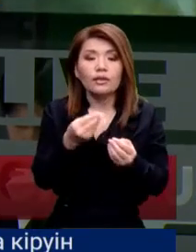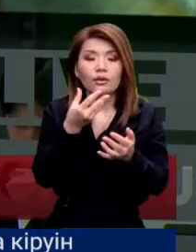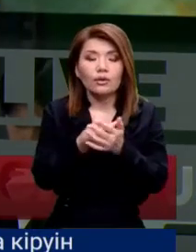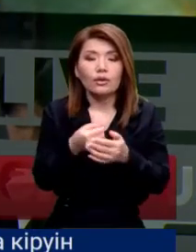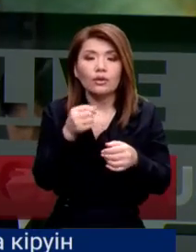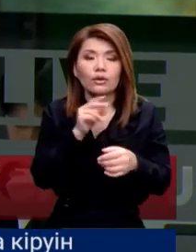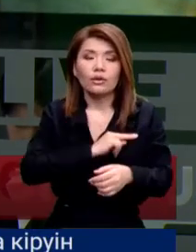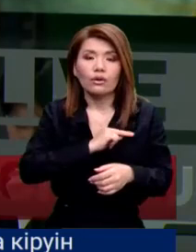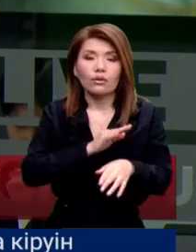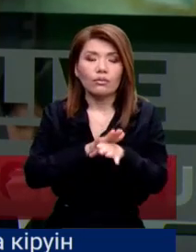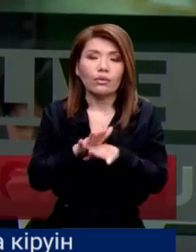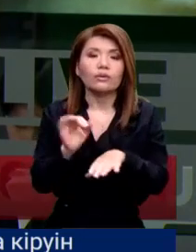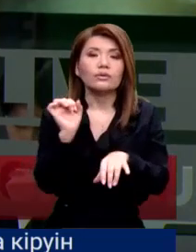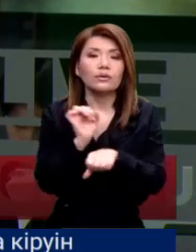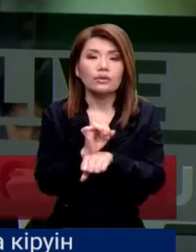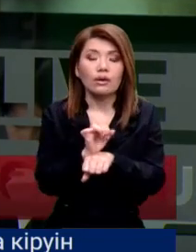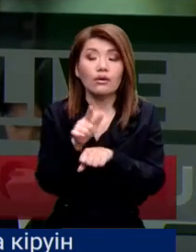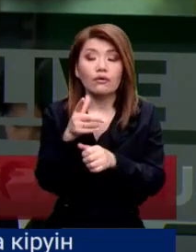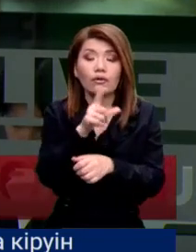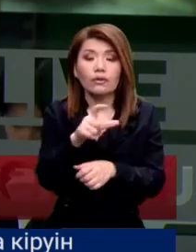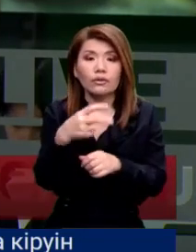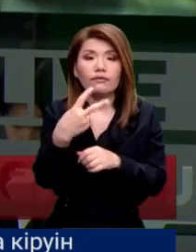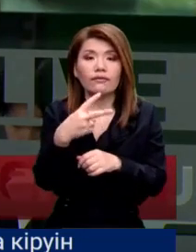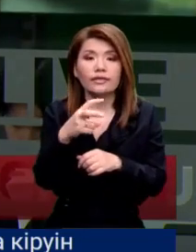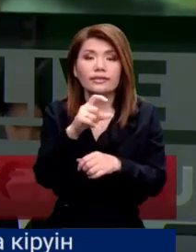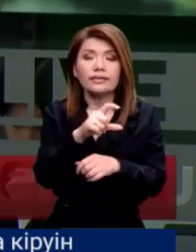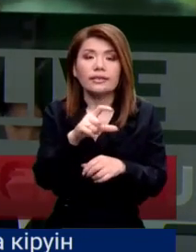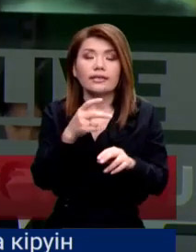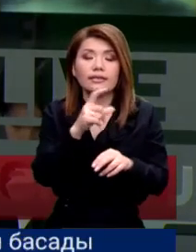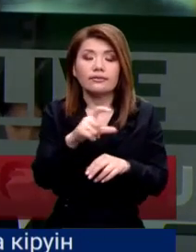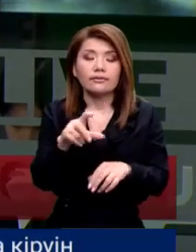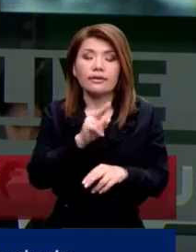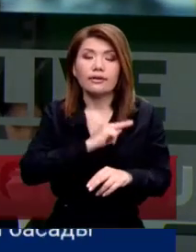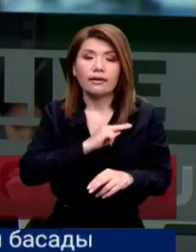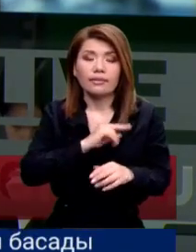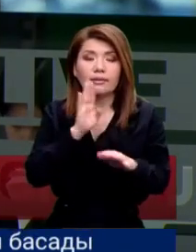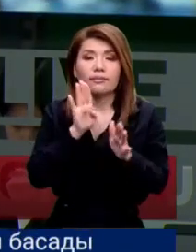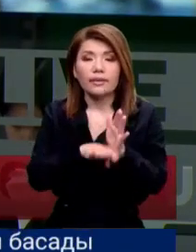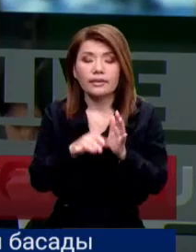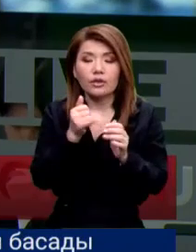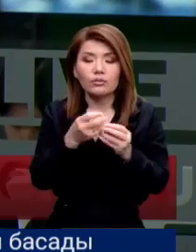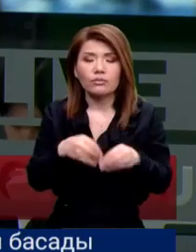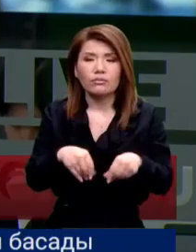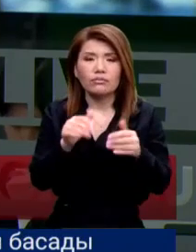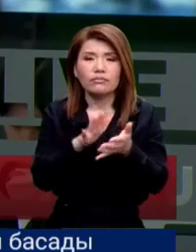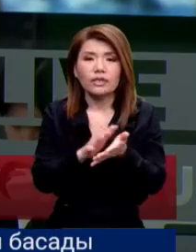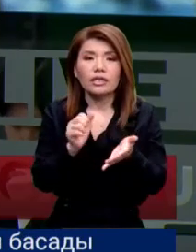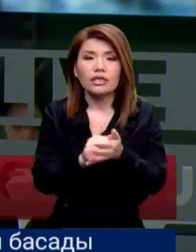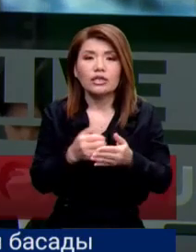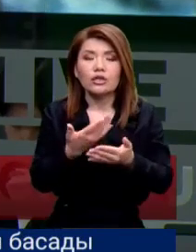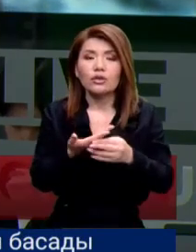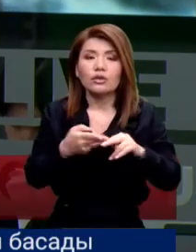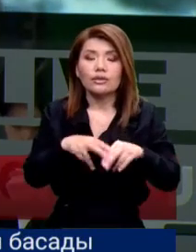бүгінде толықтай тоқтап тұр. Қарамағындағы 20 шақты маманда жұмысы жүр. Дүние мүлкі толықтай бүлінген нысан иесінің